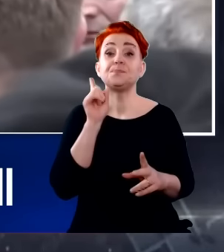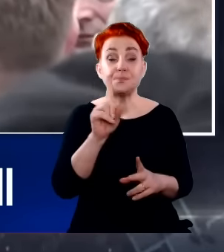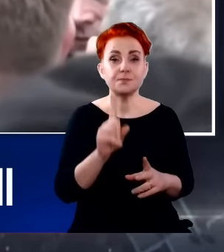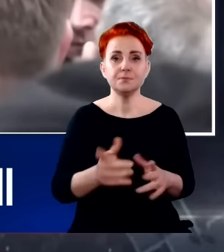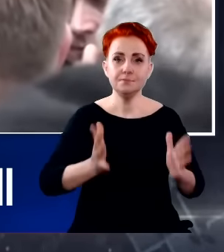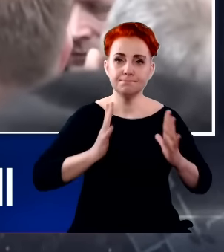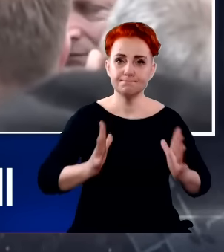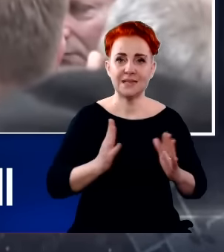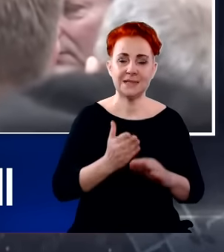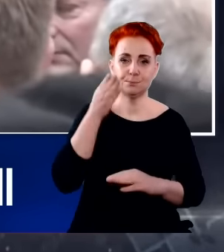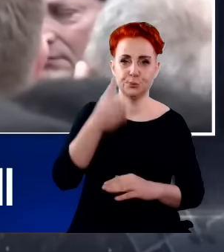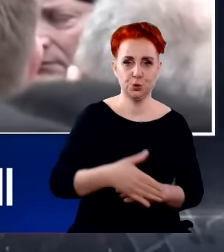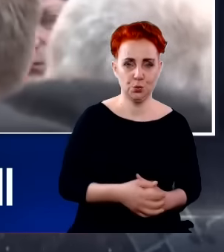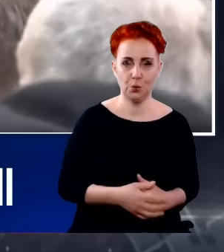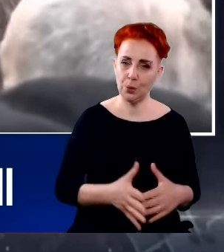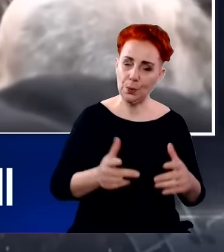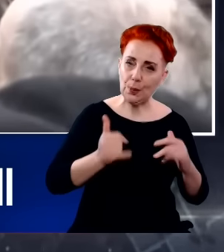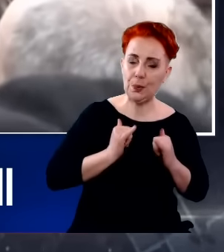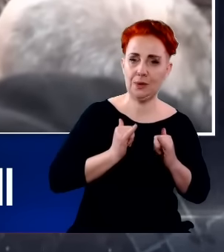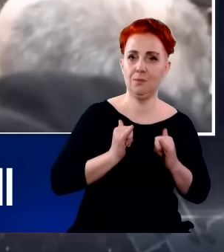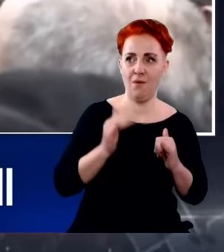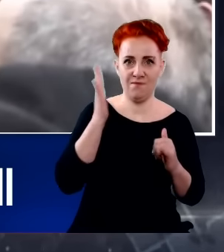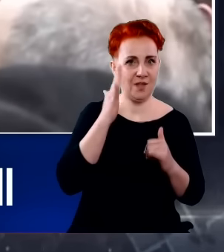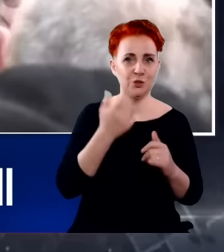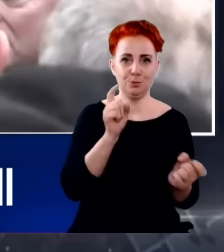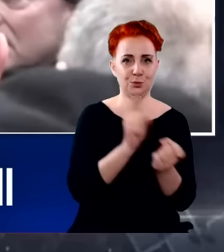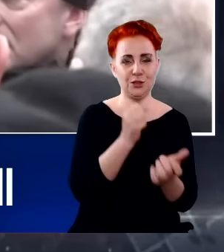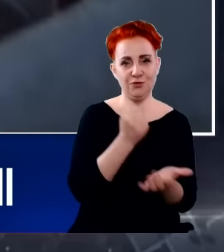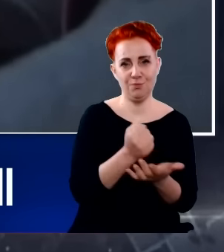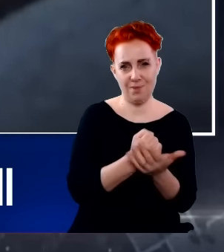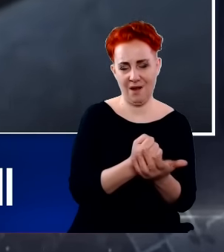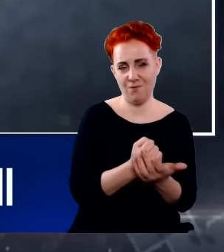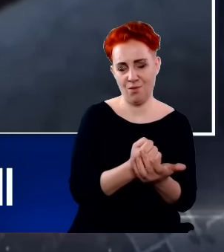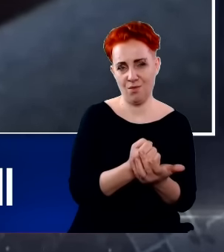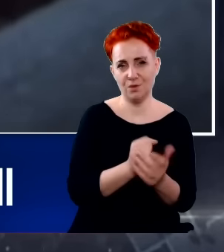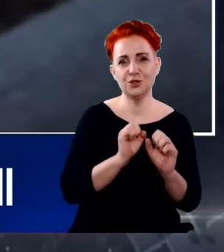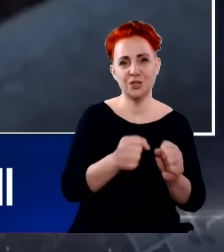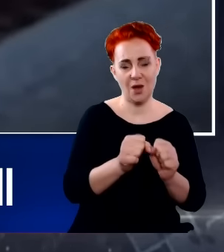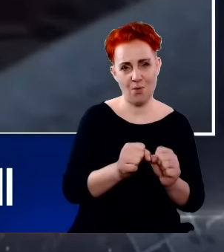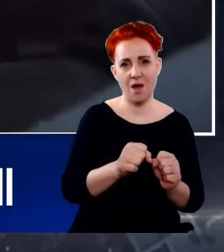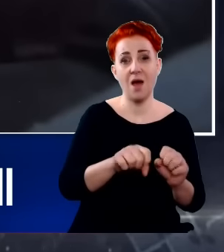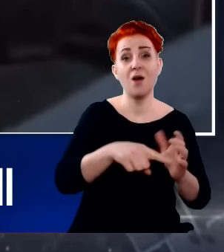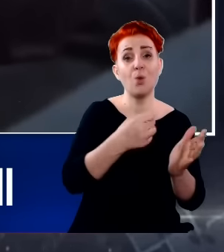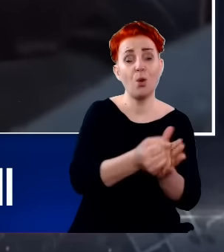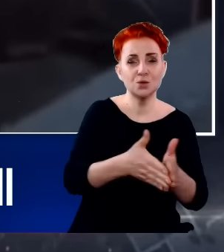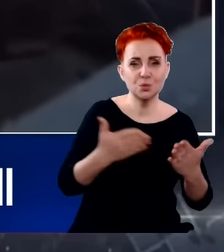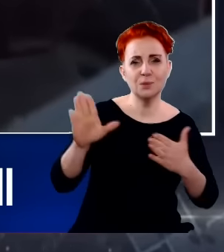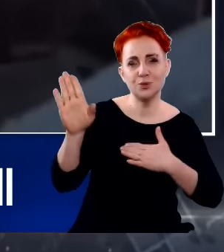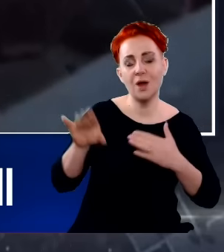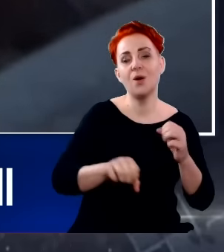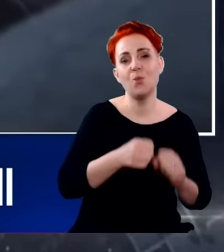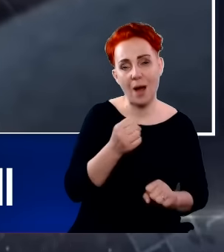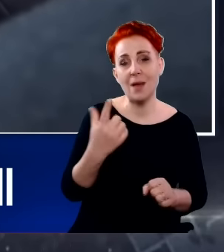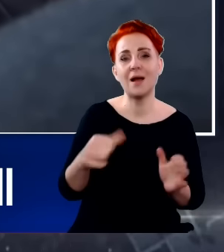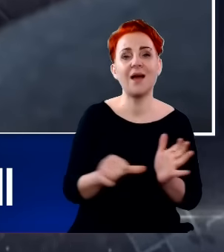on doskonale wie, że postępuje niezgodnie z prawem. On wie, że łamie nie tylko konstytucję, na którą przysięgał, jako kandydat na